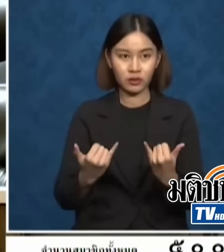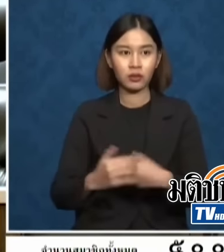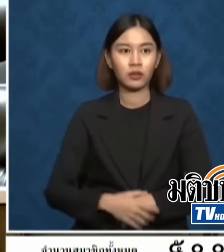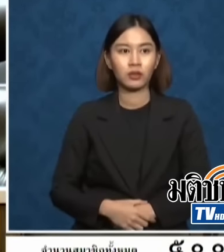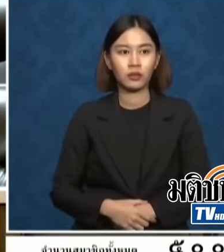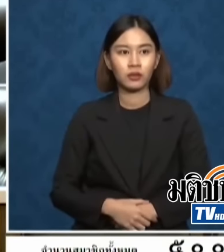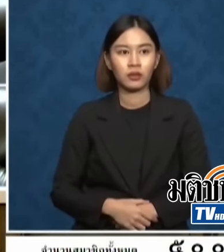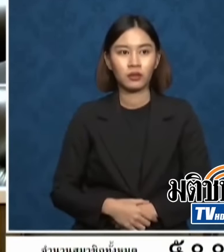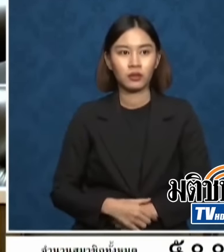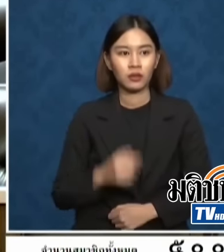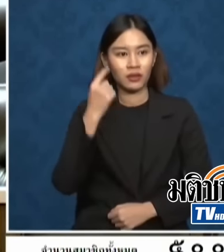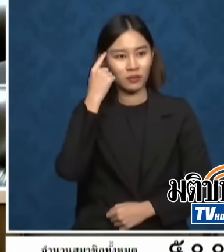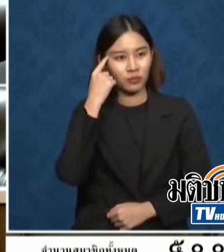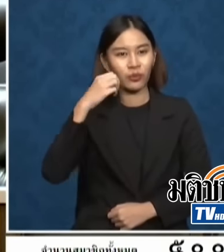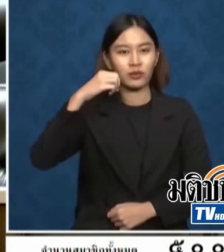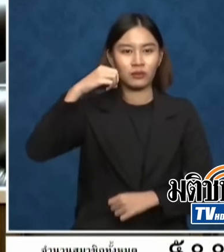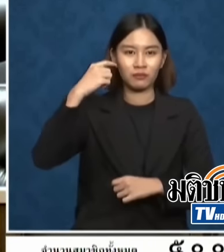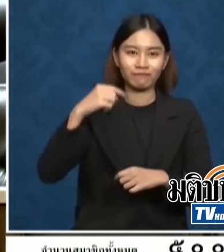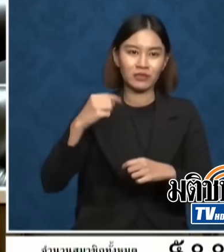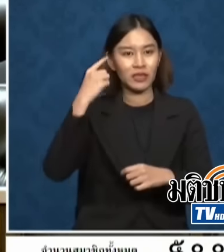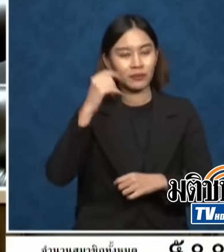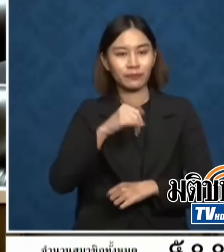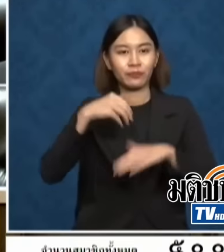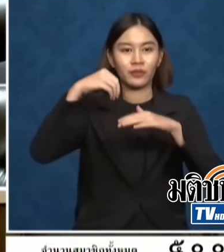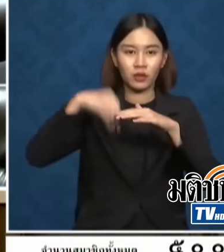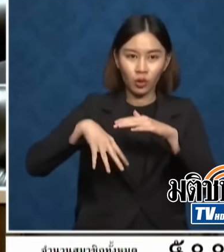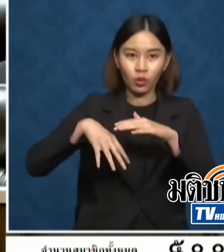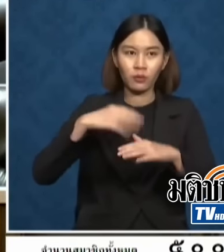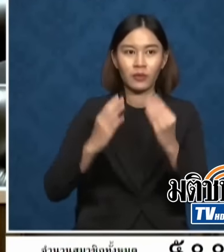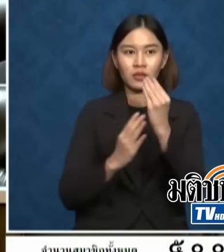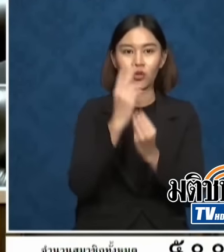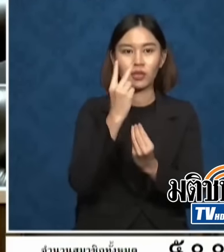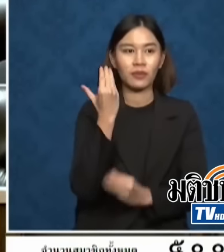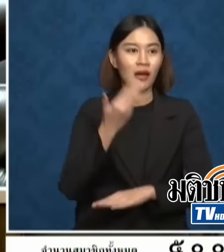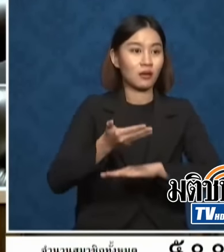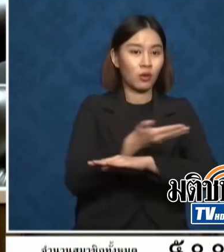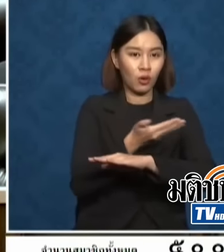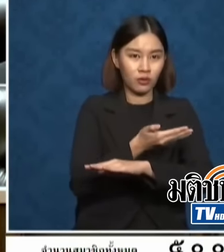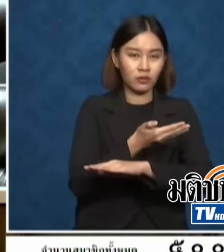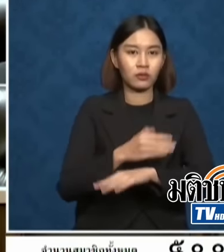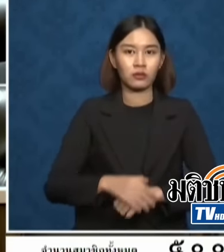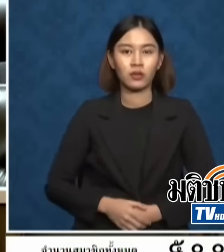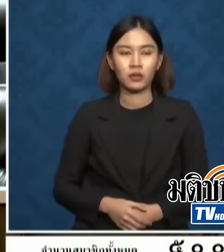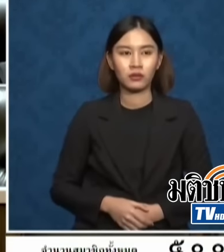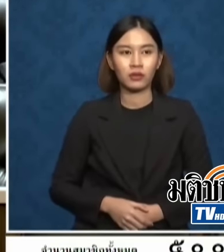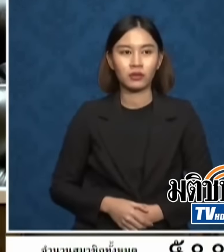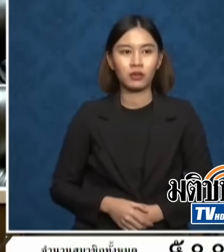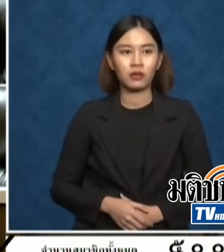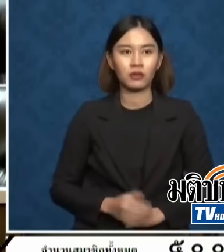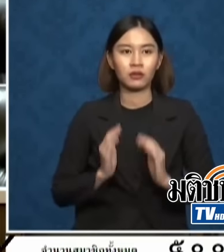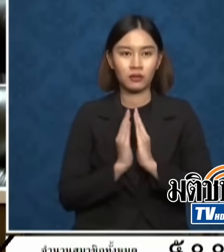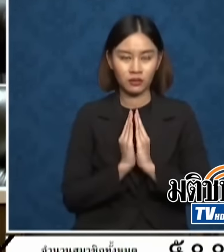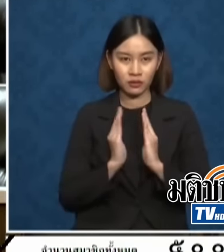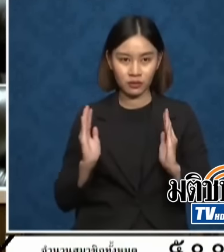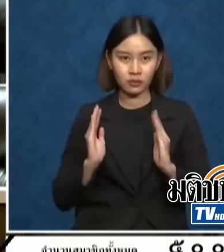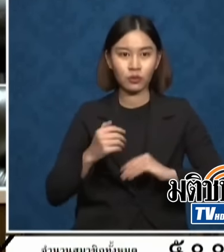แล้วก็เกือบที่จะตกไปอีกเมื่อ2สัปดาห์ที่ผ่านมาเราต้องขอบพระคุณท่